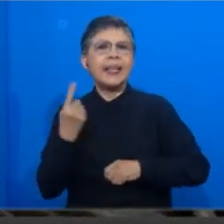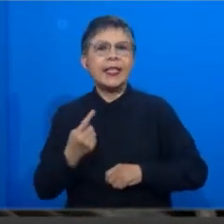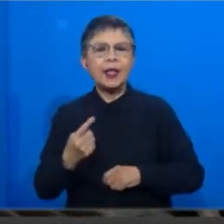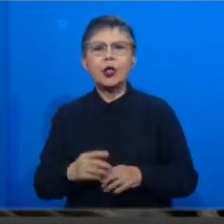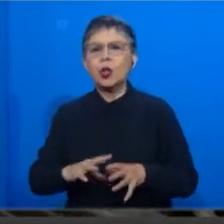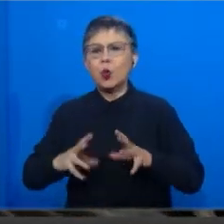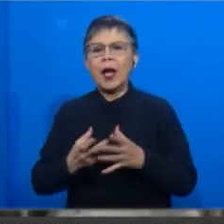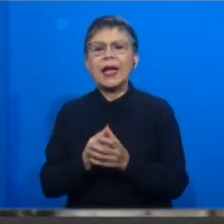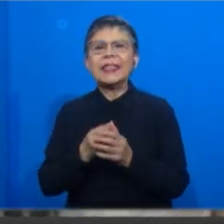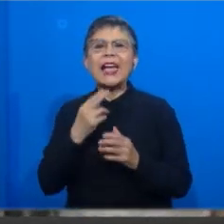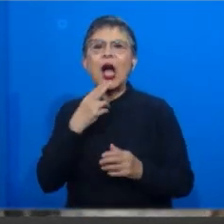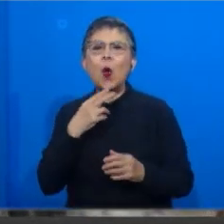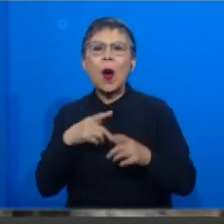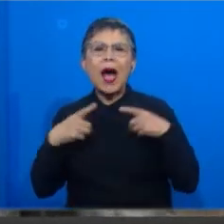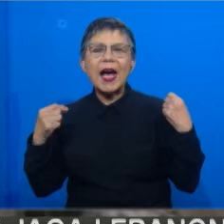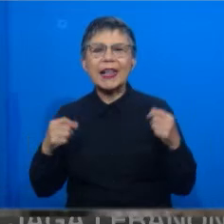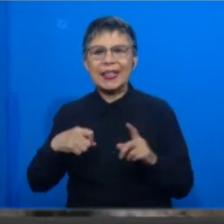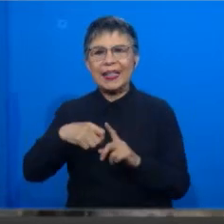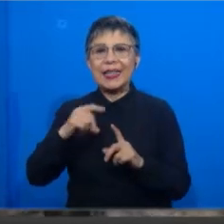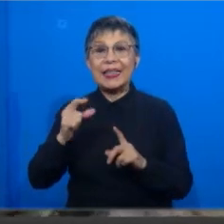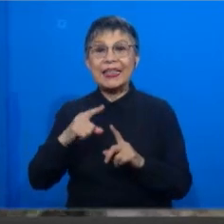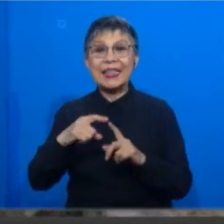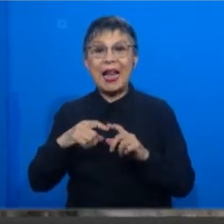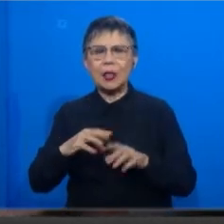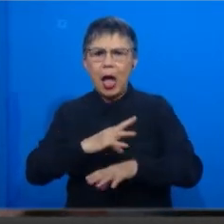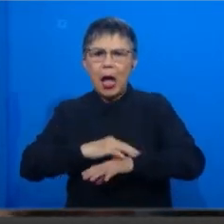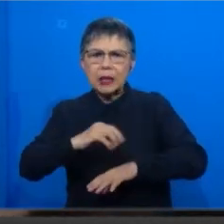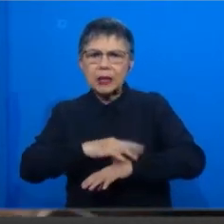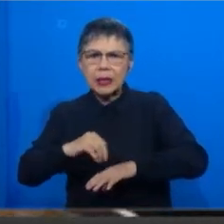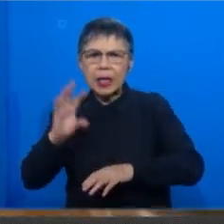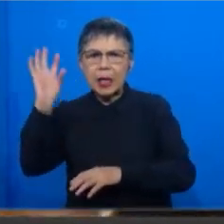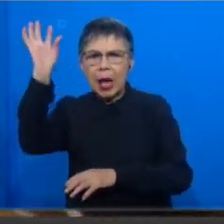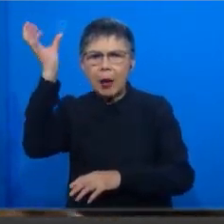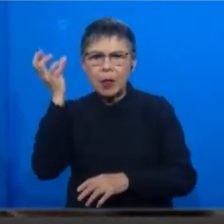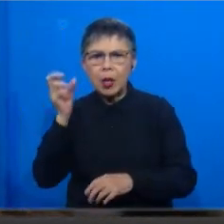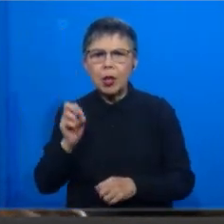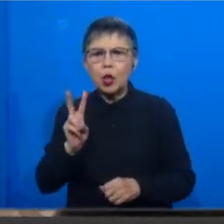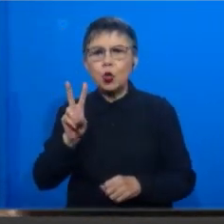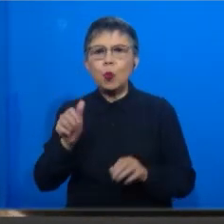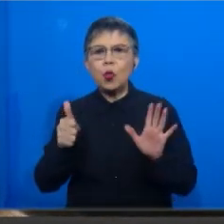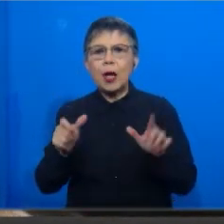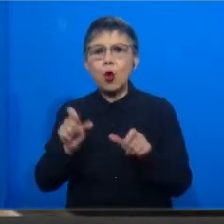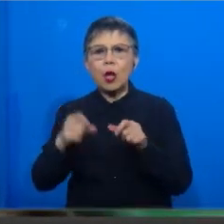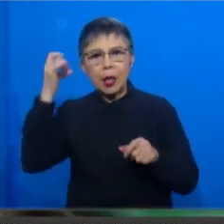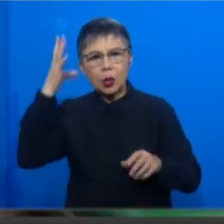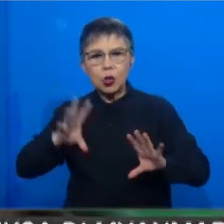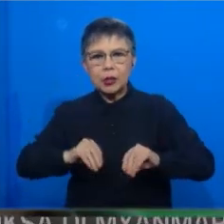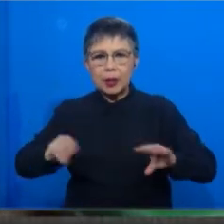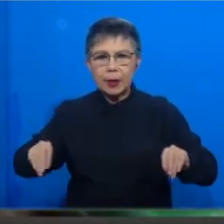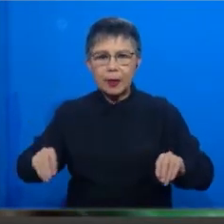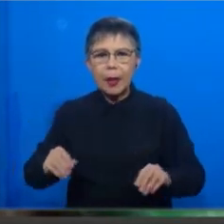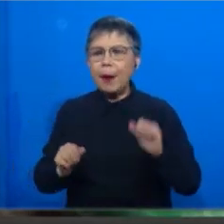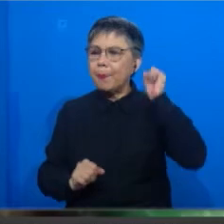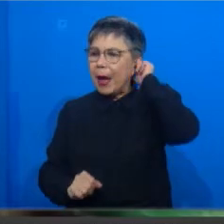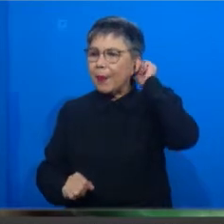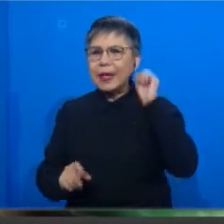Kristal. Pembuatan gula kelapa organik menjadi gula kristal dikerjakan 26 orang, yang sebagian besar adalah emak-emak